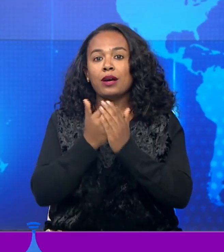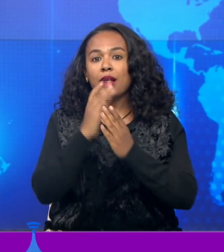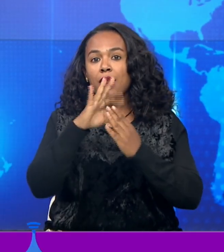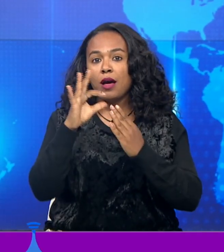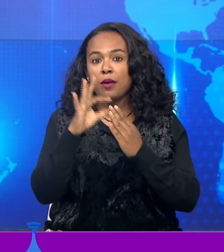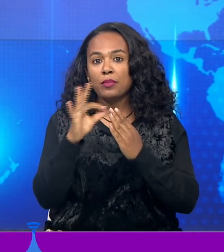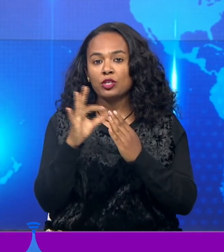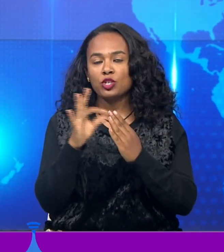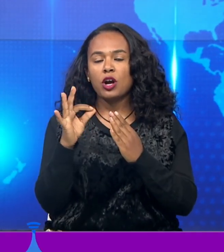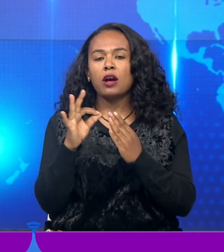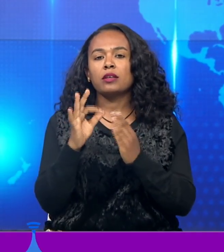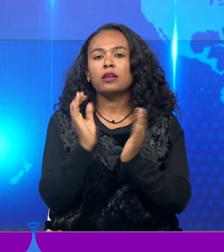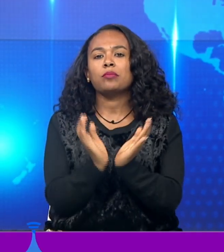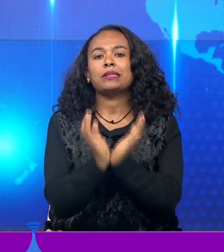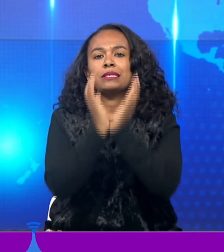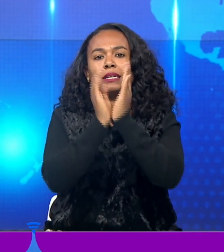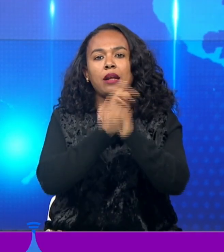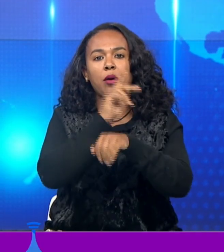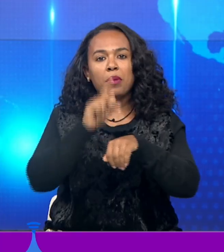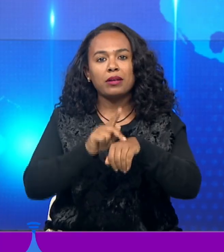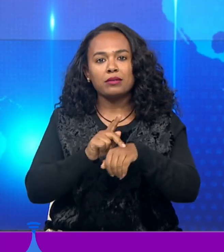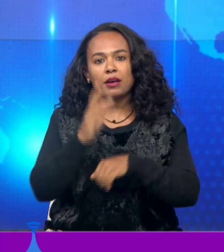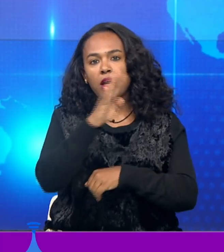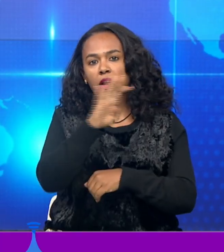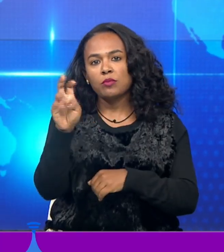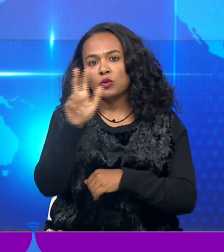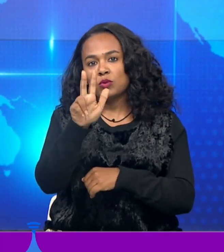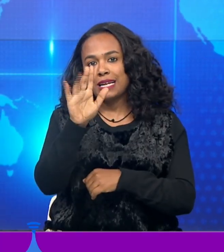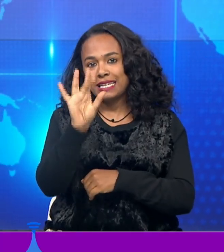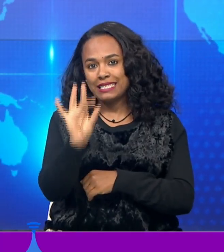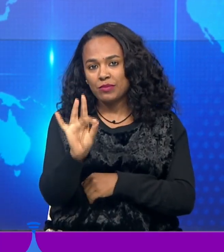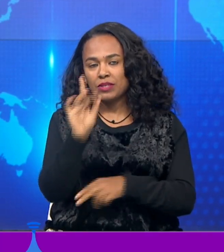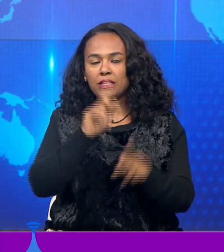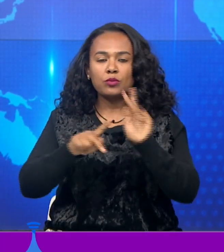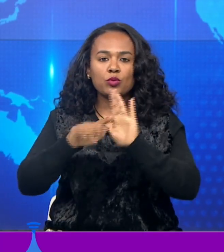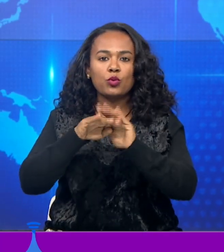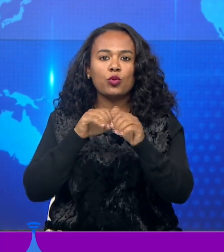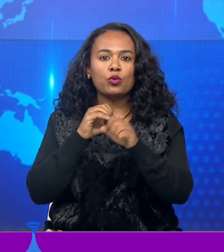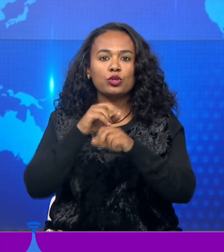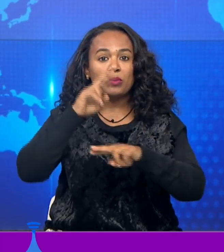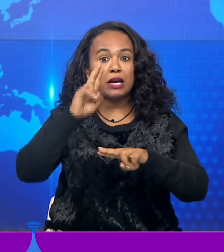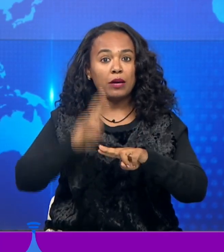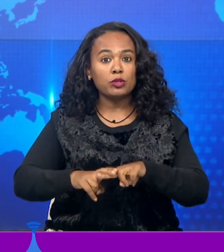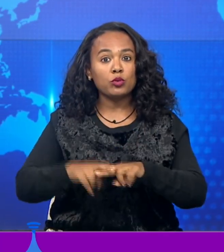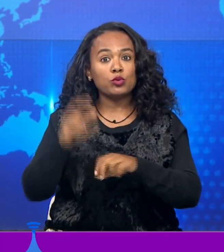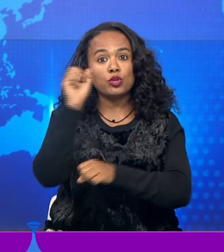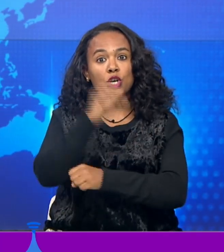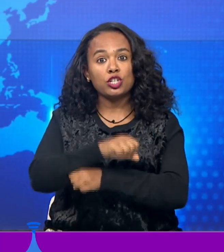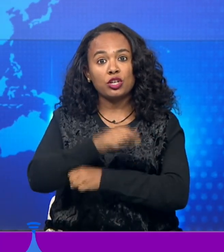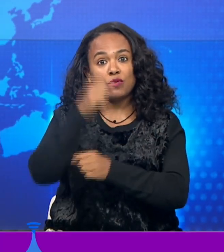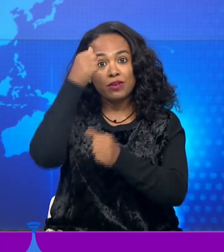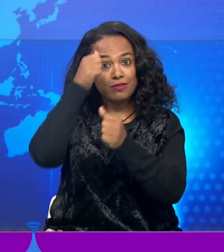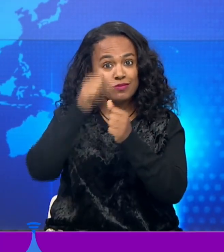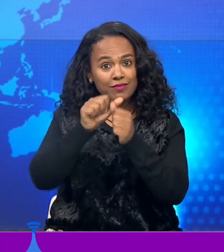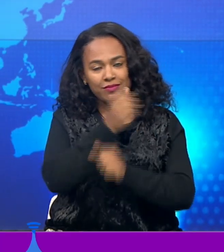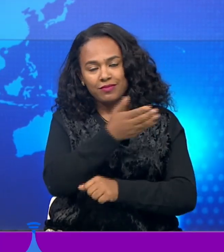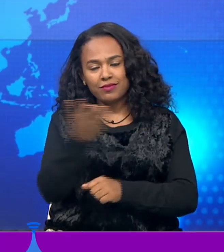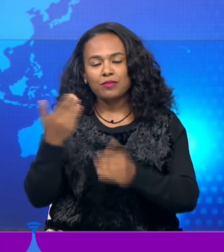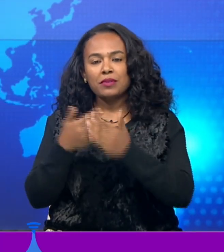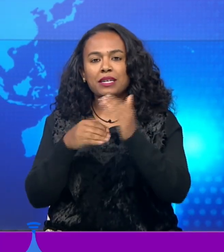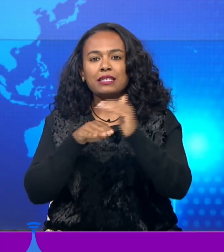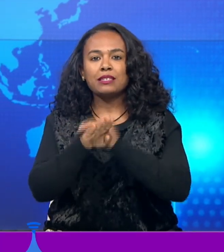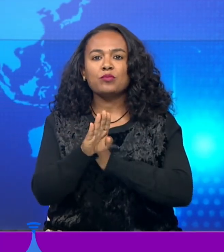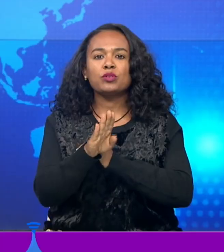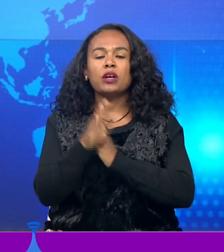ምርጫ የብልጽግና ፓርቲ 438 የሕዝብ ተወካዮች መቀመጫዎች እንዳሸነፈ ይታወቃል። በእነዚህም ውስጥ